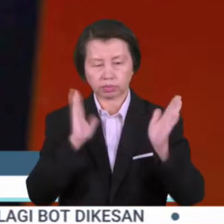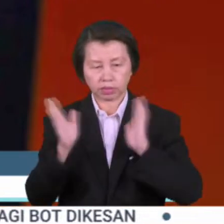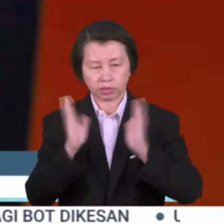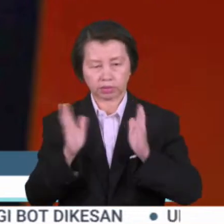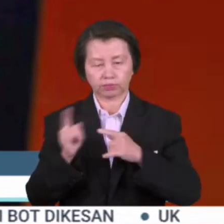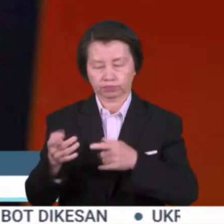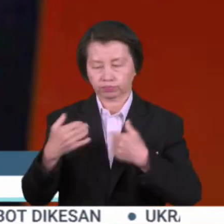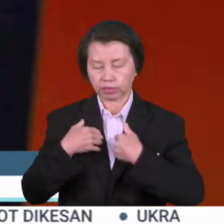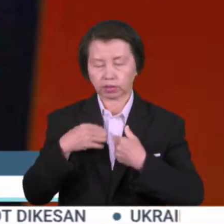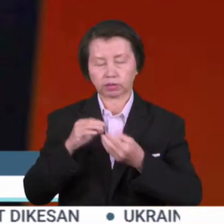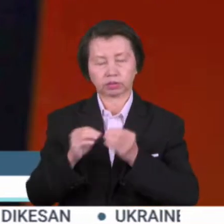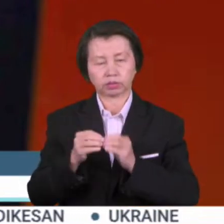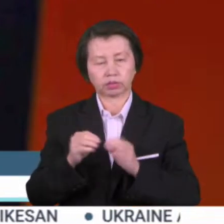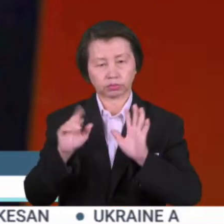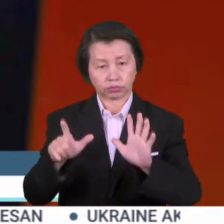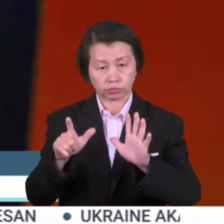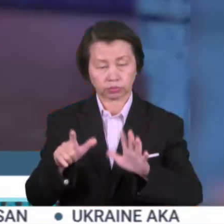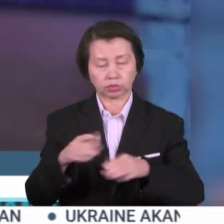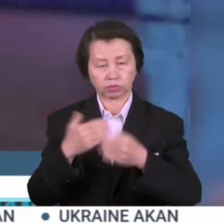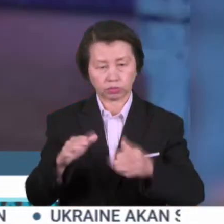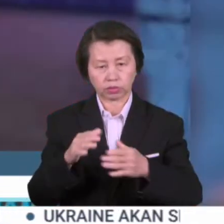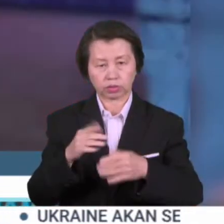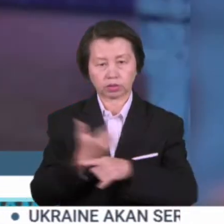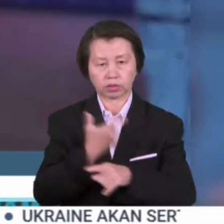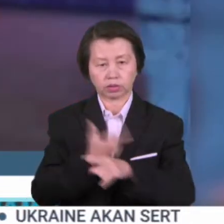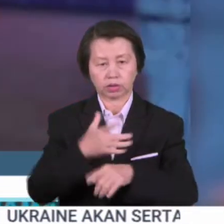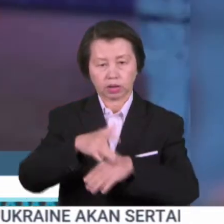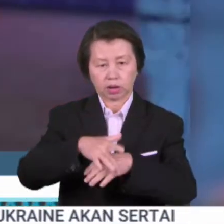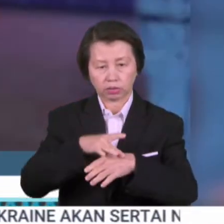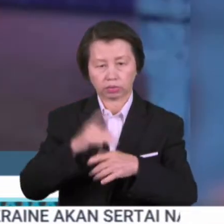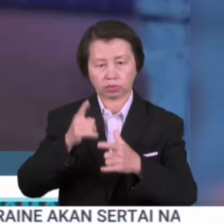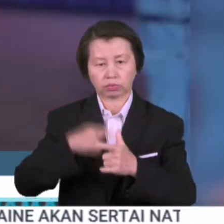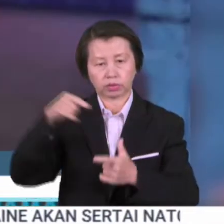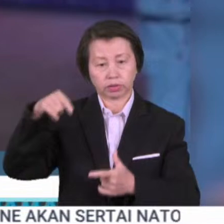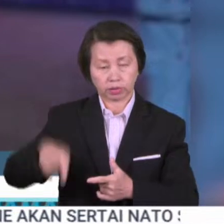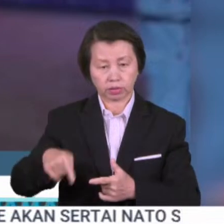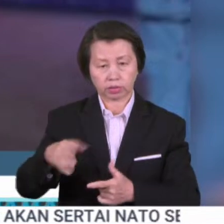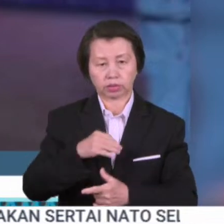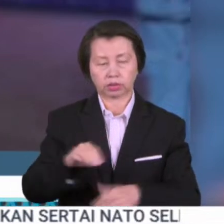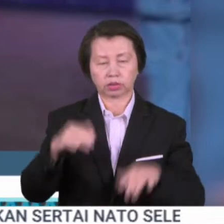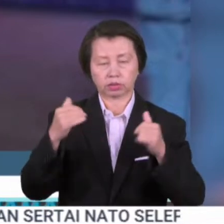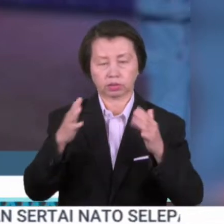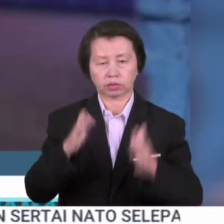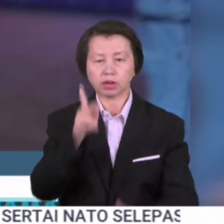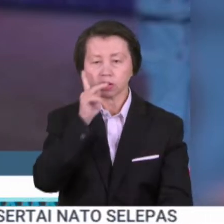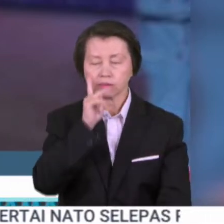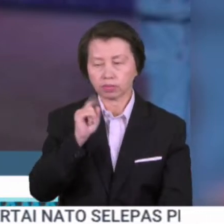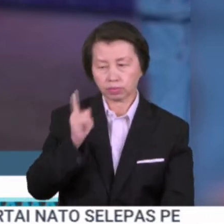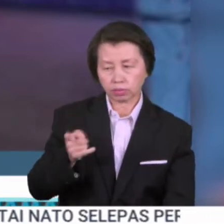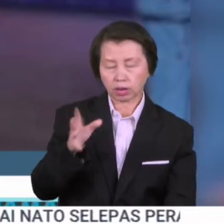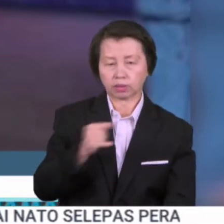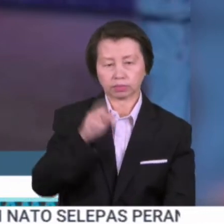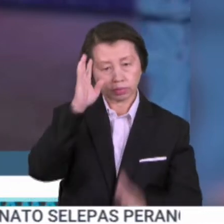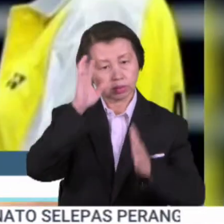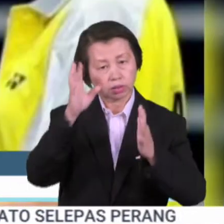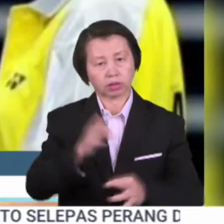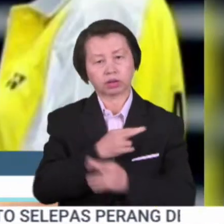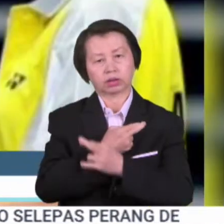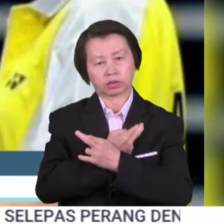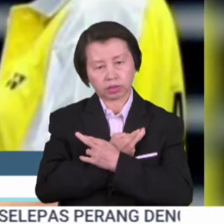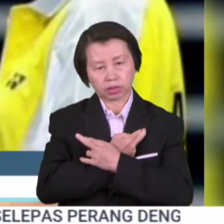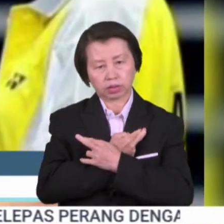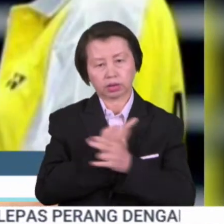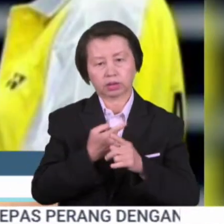yang kini berada di tanggal ke-17 Junia telah memulakan latihan bersama awal bulan ini sebelum ini pemain Kedah itu dilaporkan mengambil keputusan untuk berhat